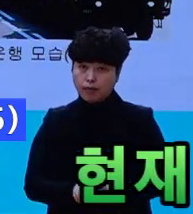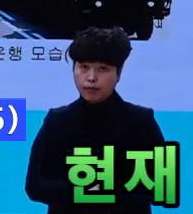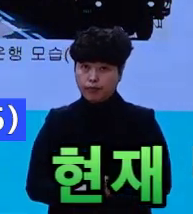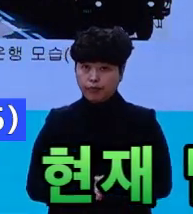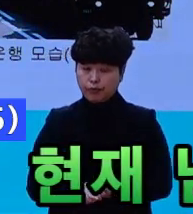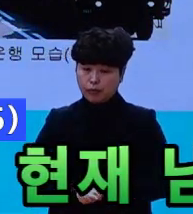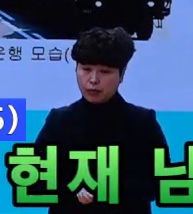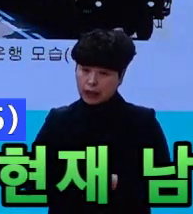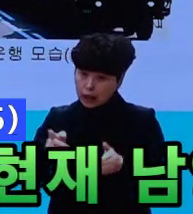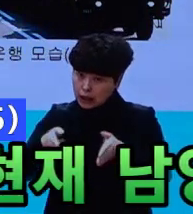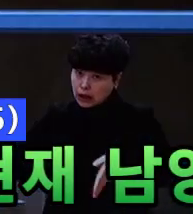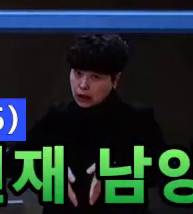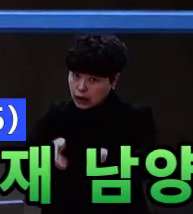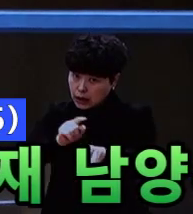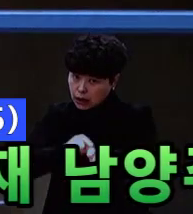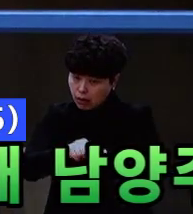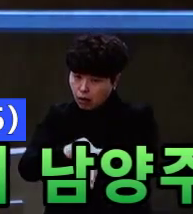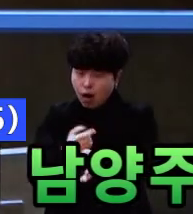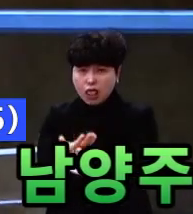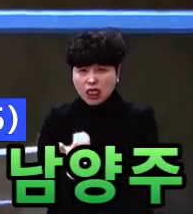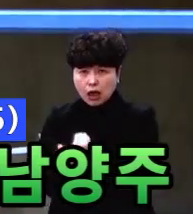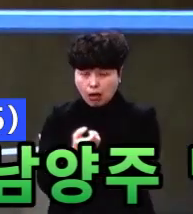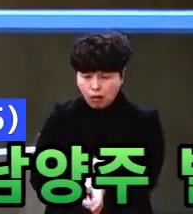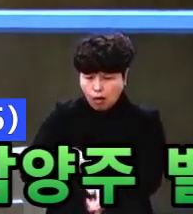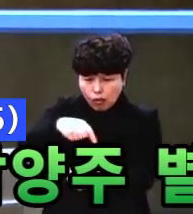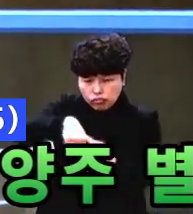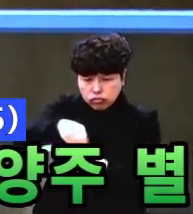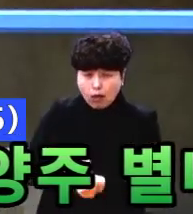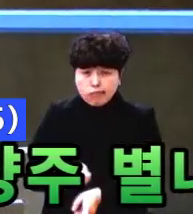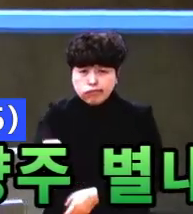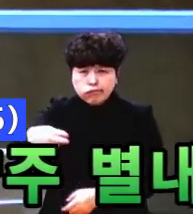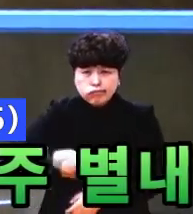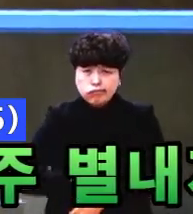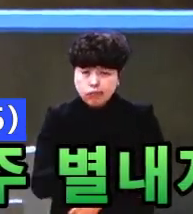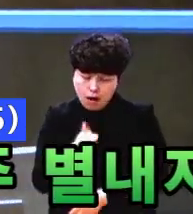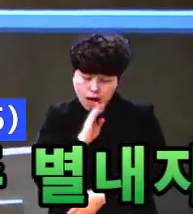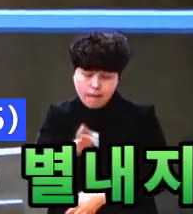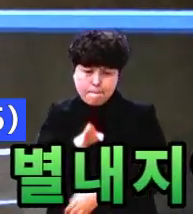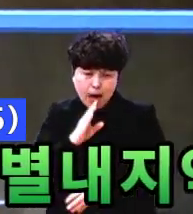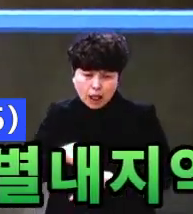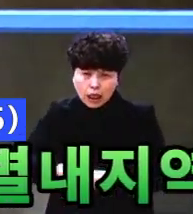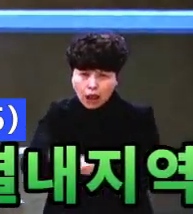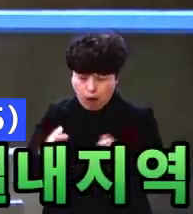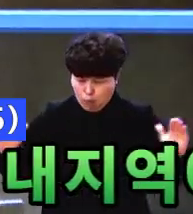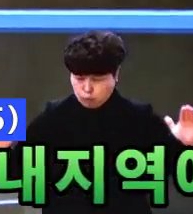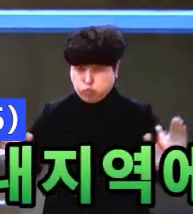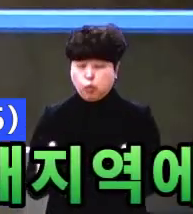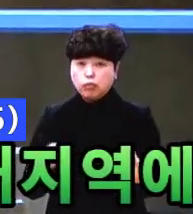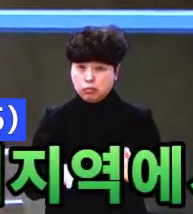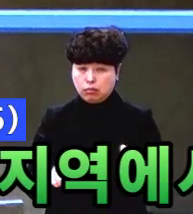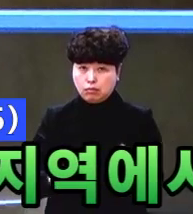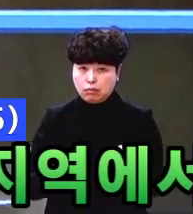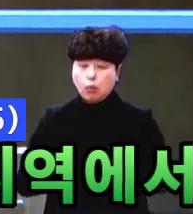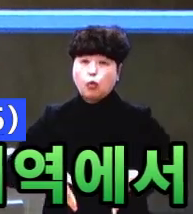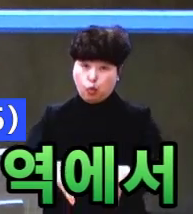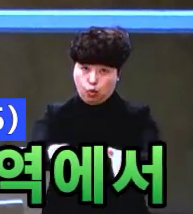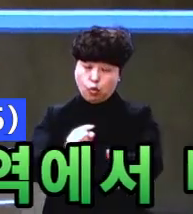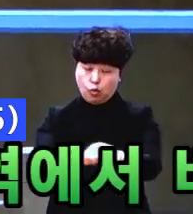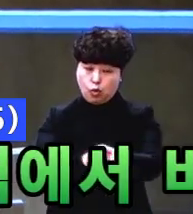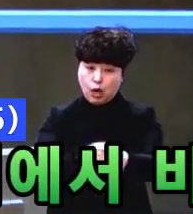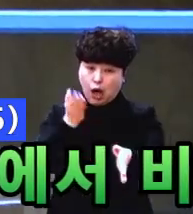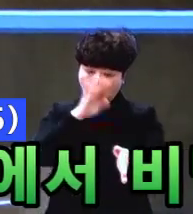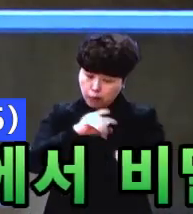일대는 전차 수송 트레일러가 운행하기에는 매우 좁은 현도 1차선 도로입니다. 또한 일부